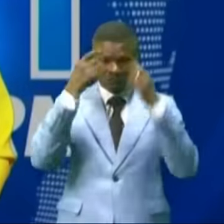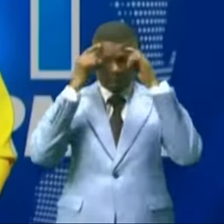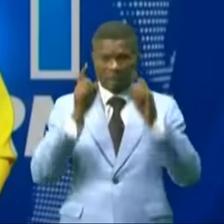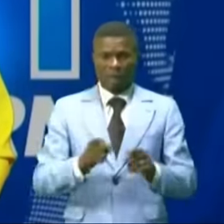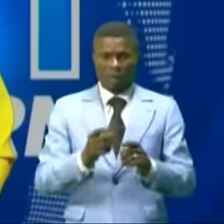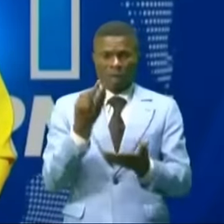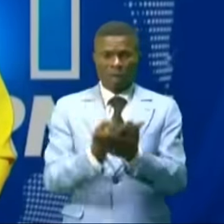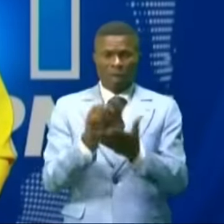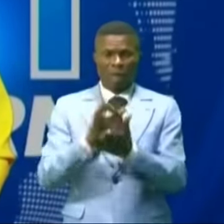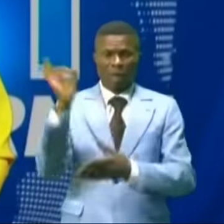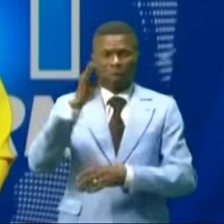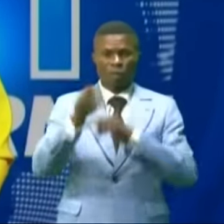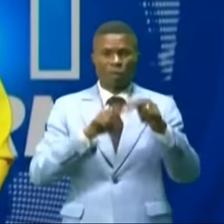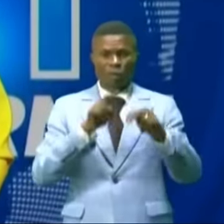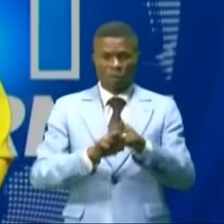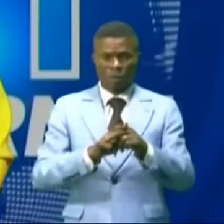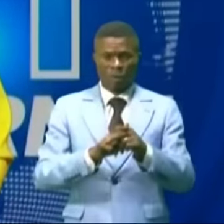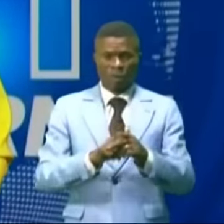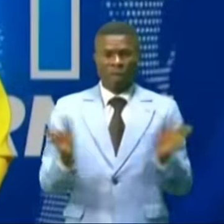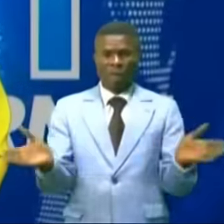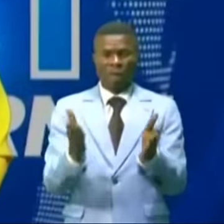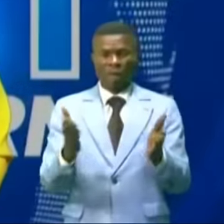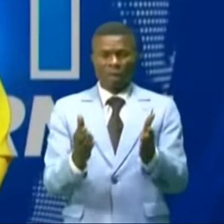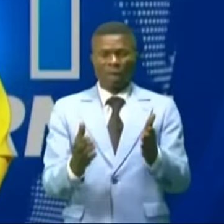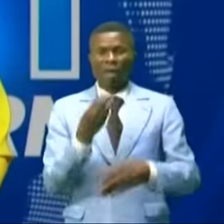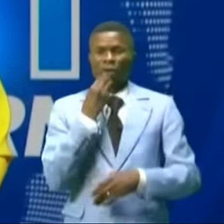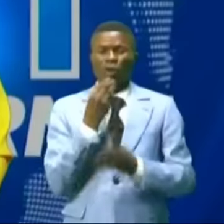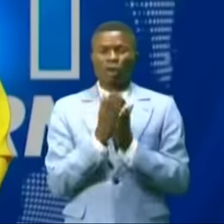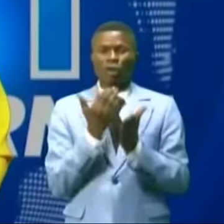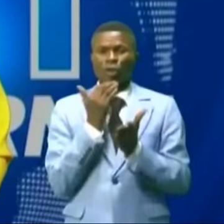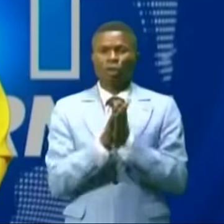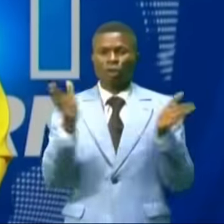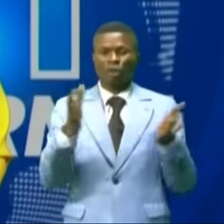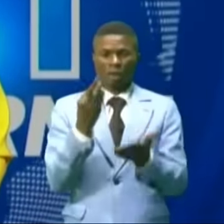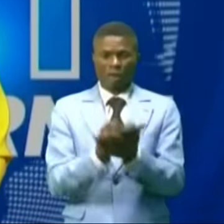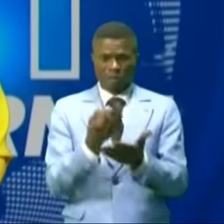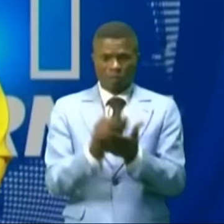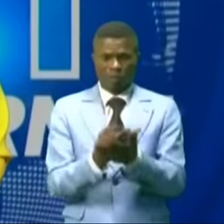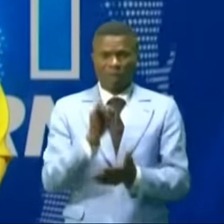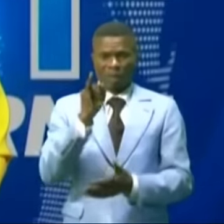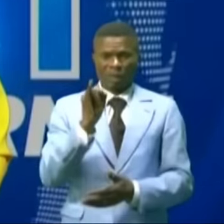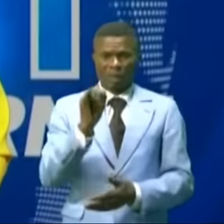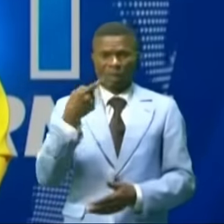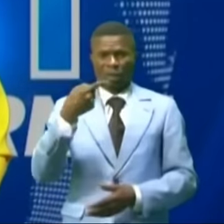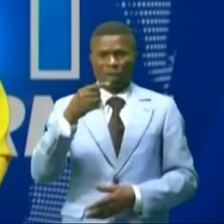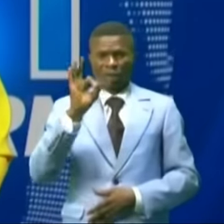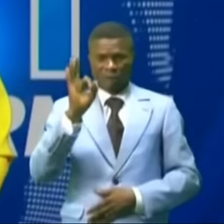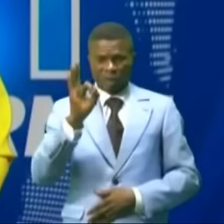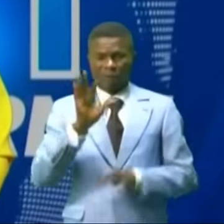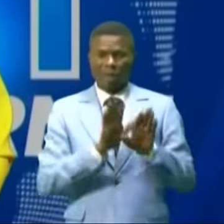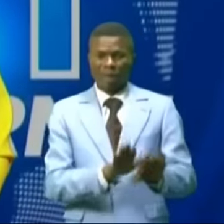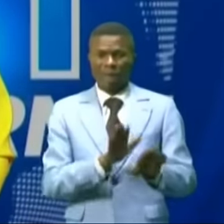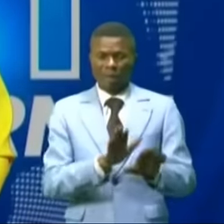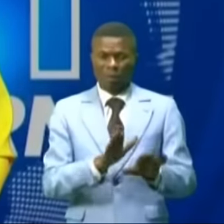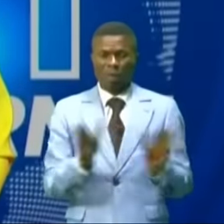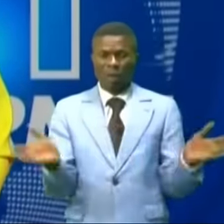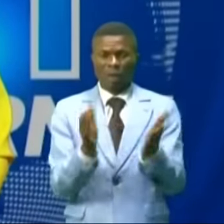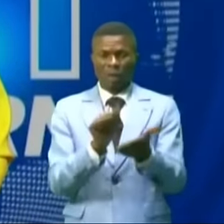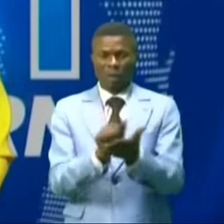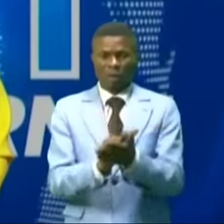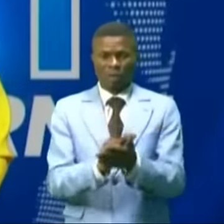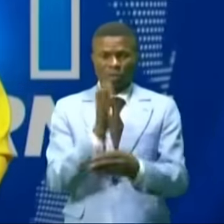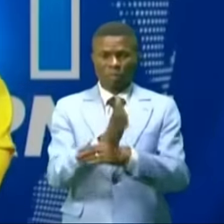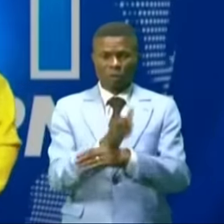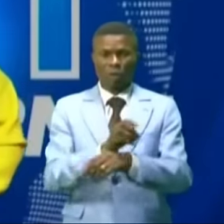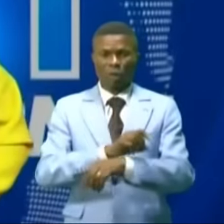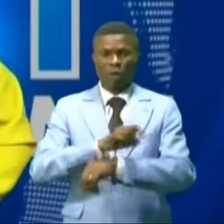fonds forestier national sous encadrement de l'inspection générale des finances, IGF. En attendant cet encadrement, le conseil